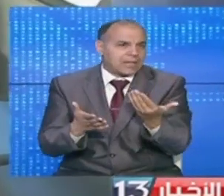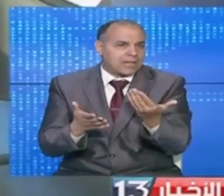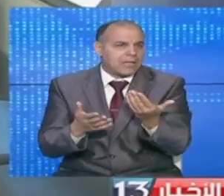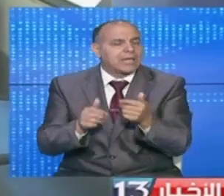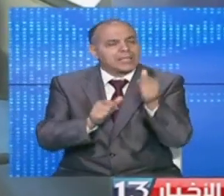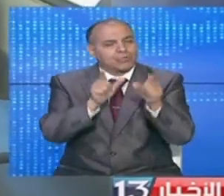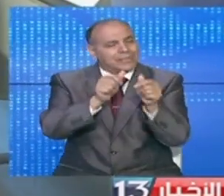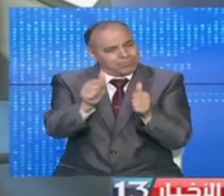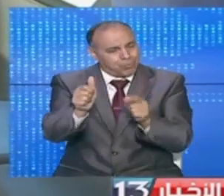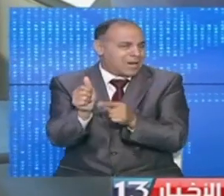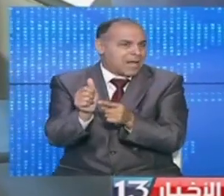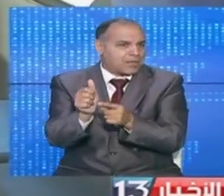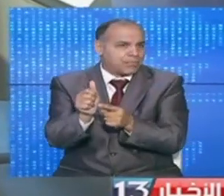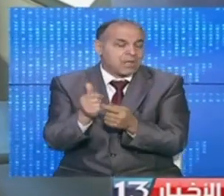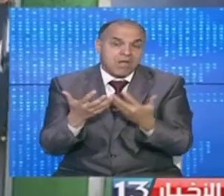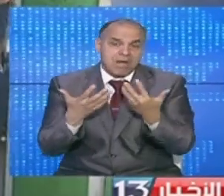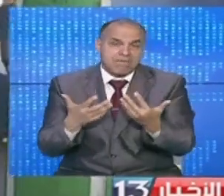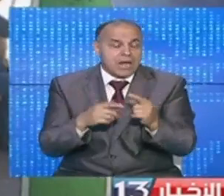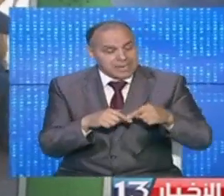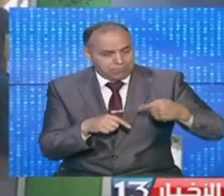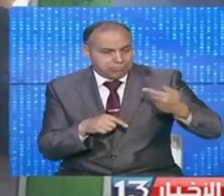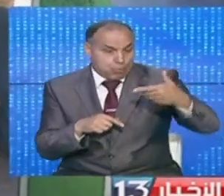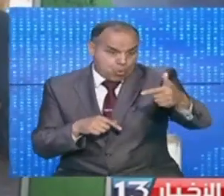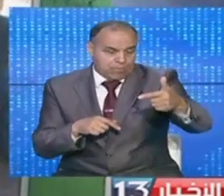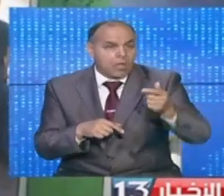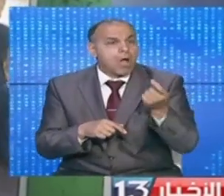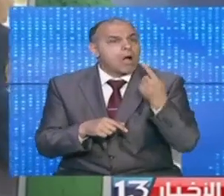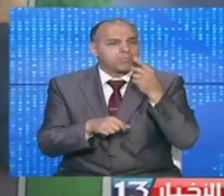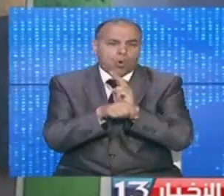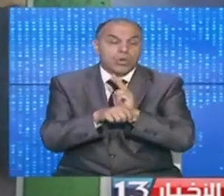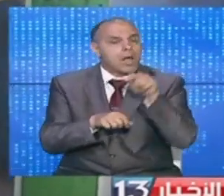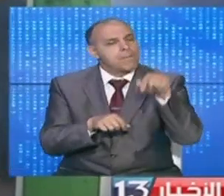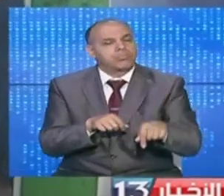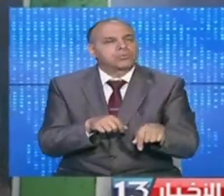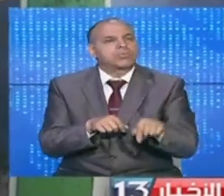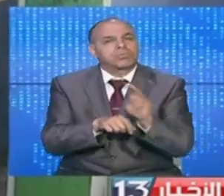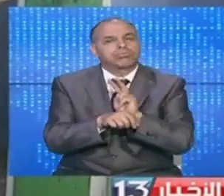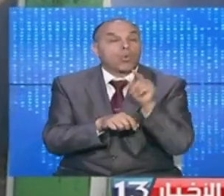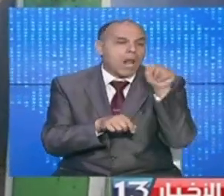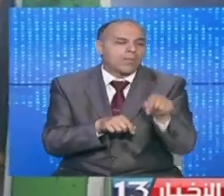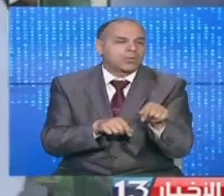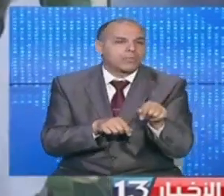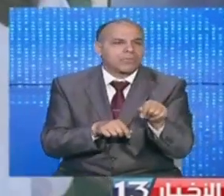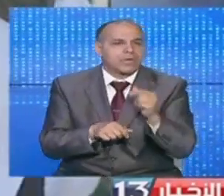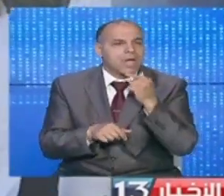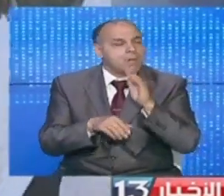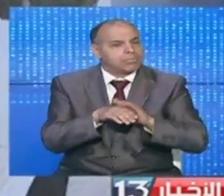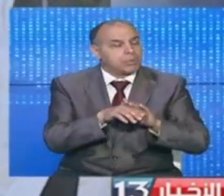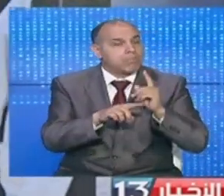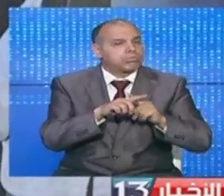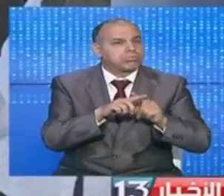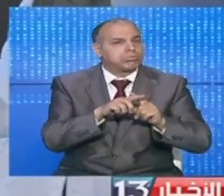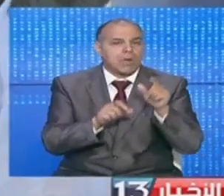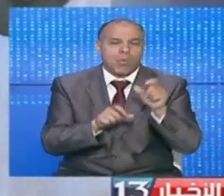الحجر الصحي، ولكنها تقتضي في قادم الأيام قوة رقابية عالية من الجهات المعنية ووعيا مضاعفا